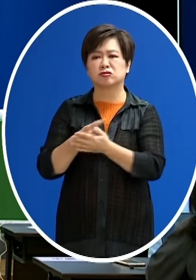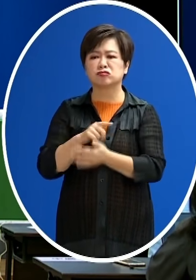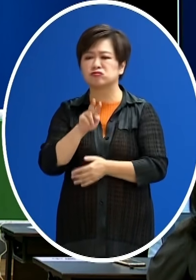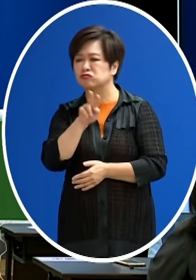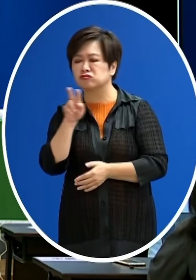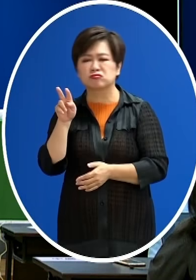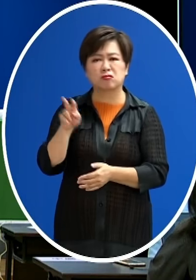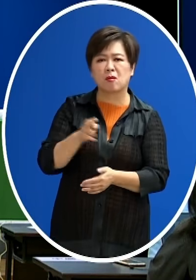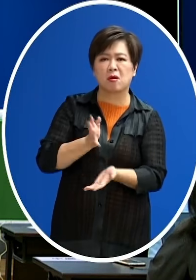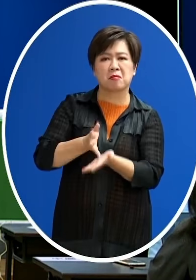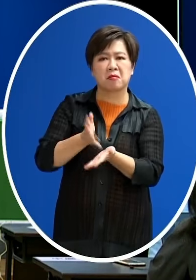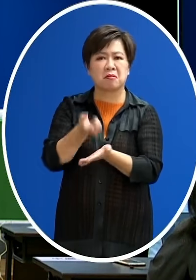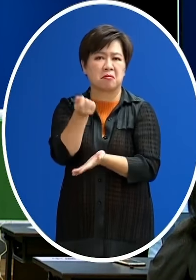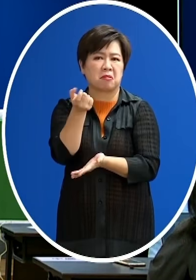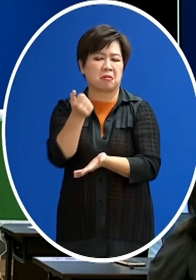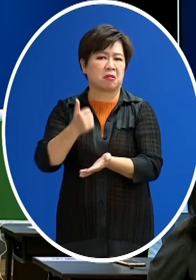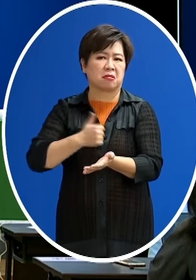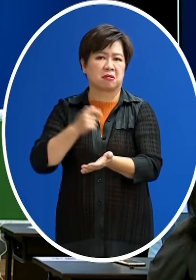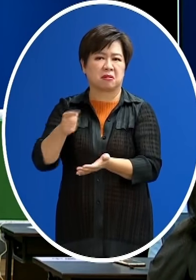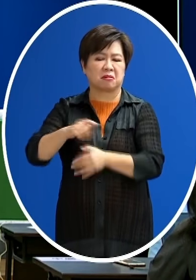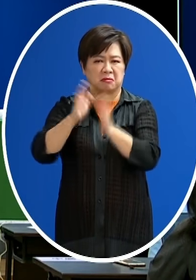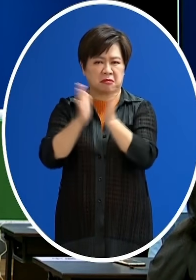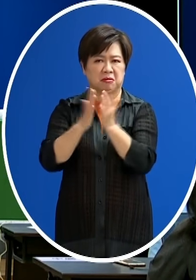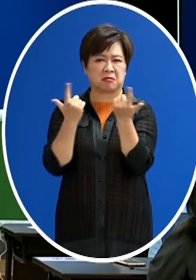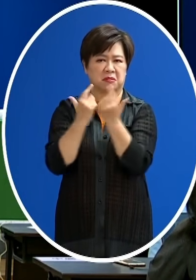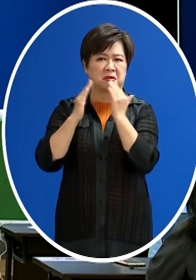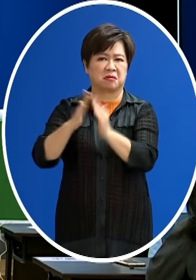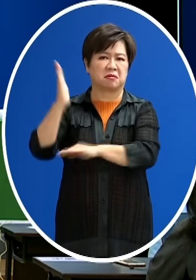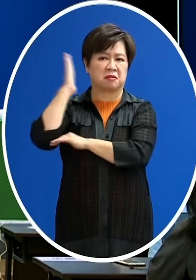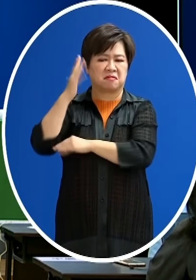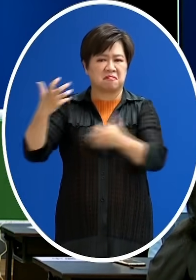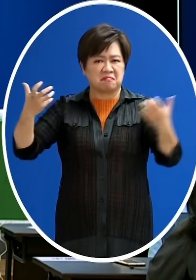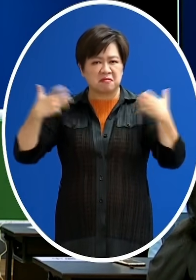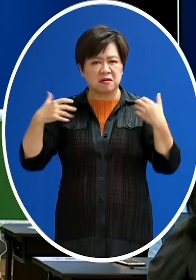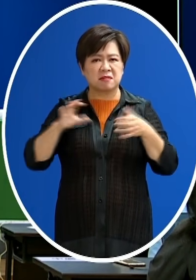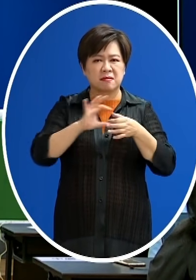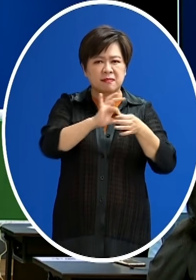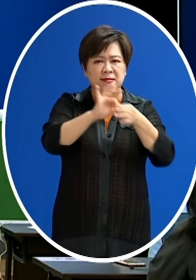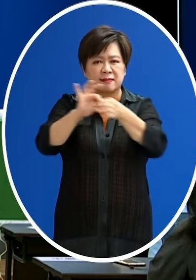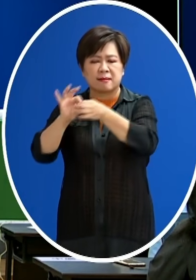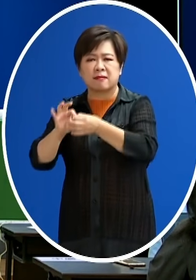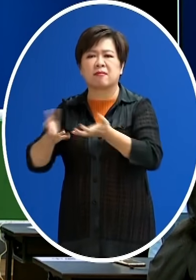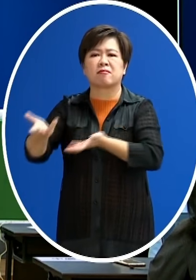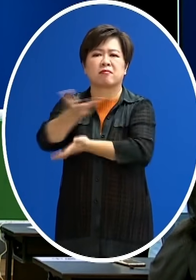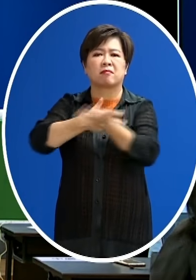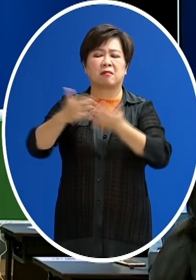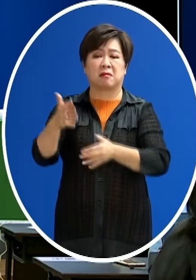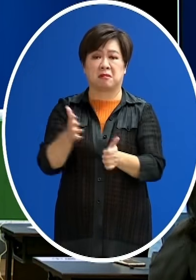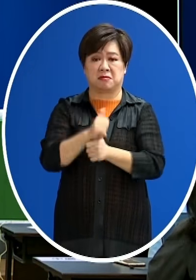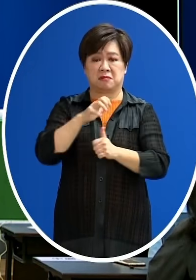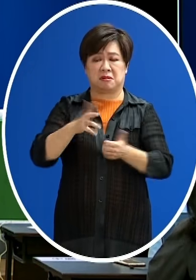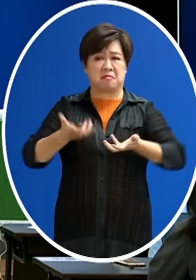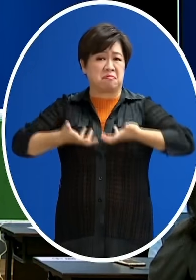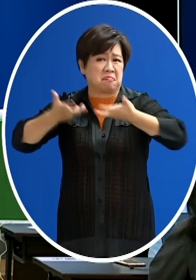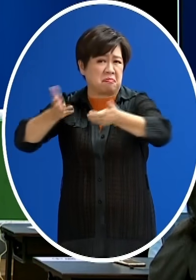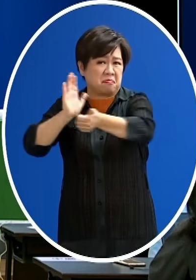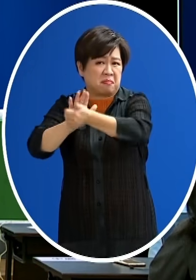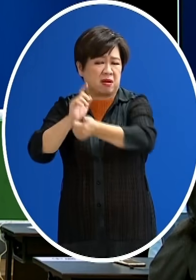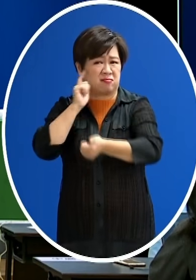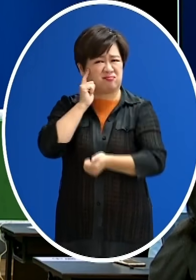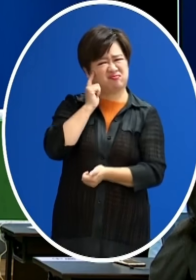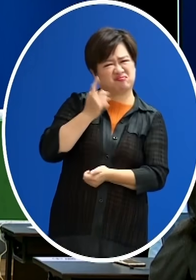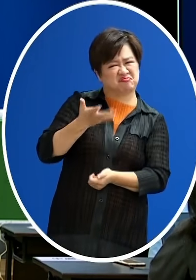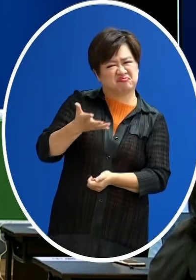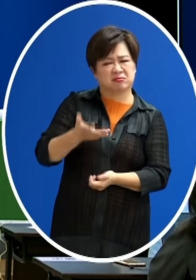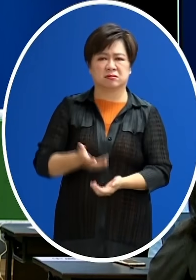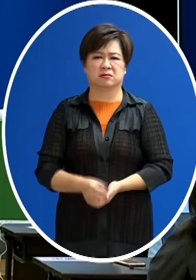讲话而已，每一个口令实际上都是由北市府来执行联络，那似乎是不认这个中央的防疫贡献，想要请教指挥中